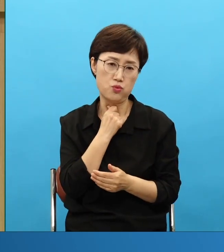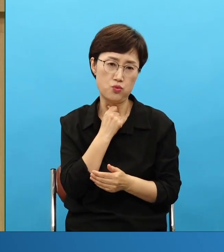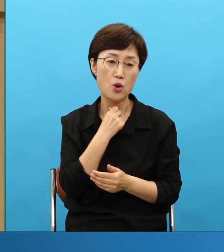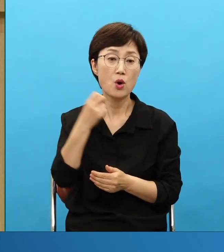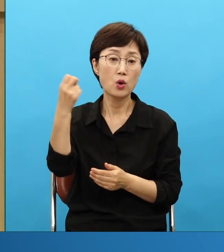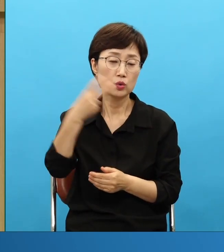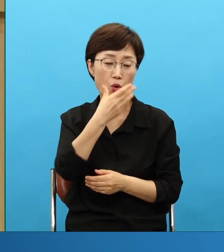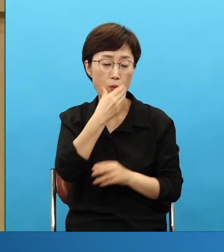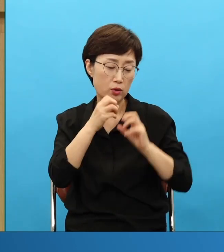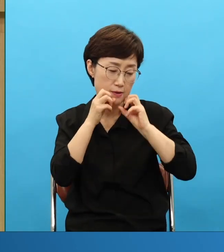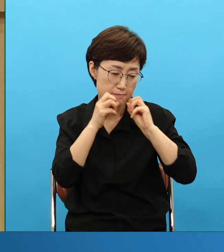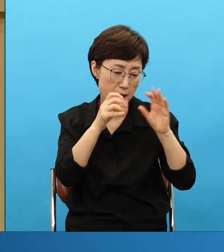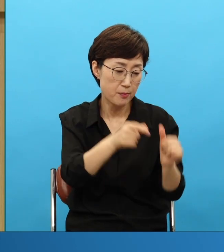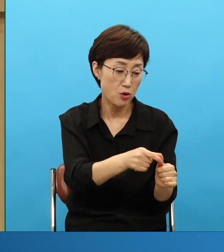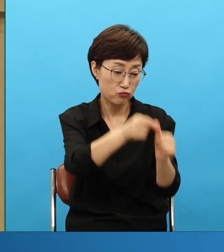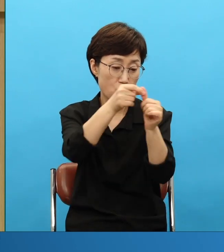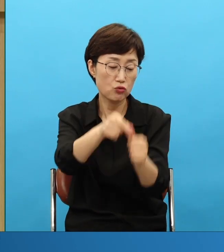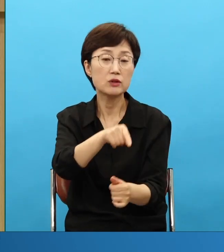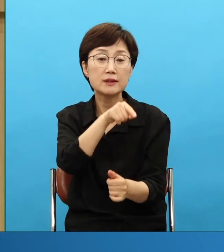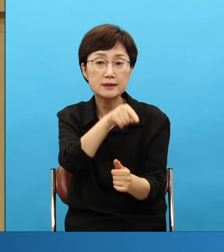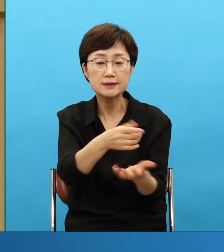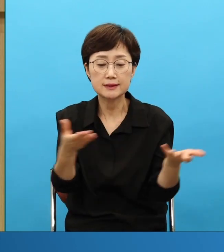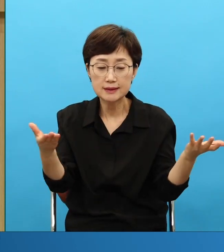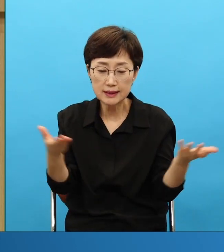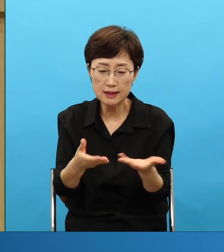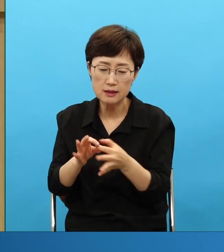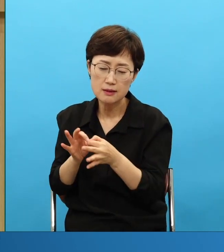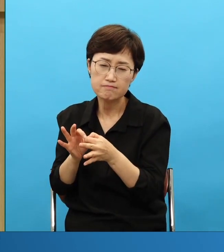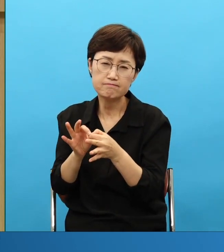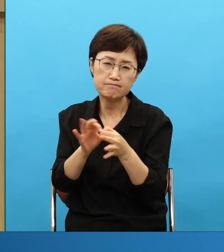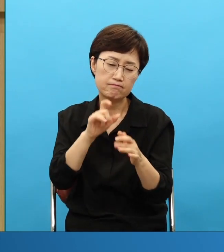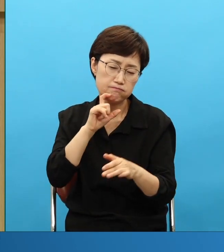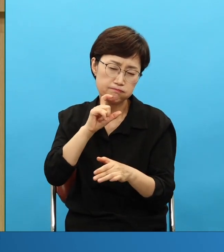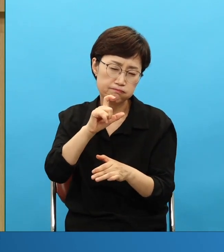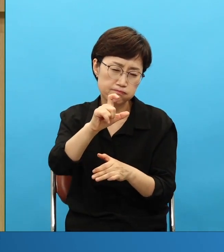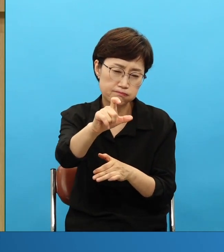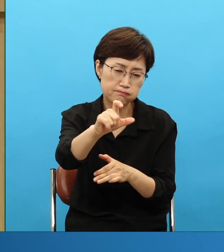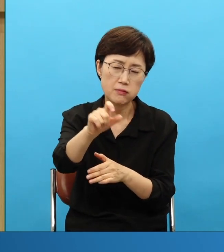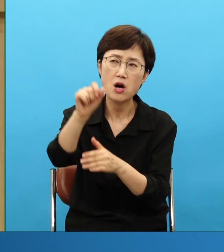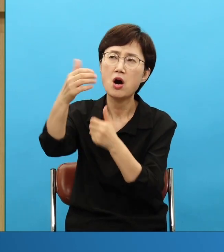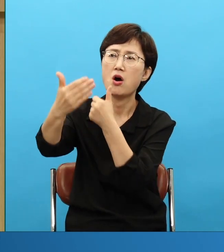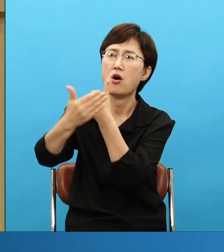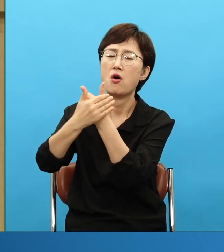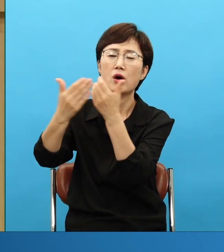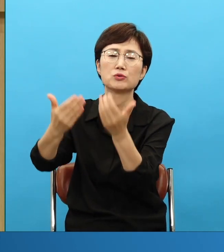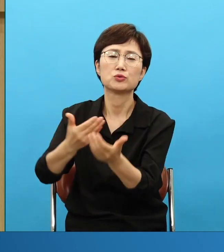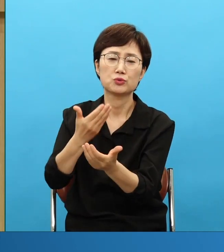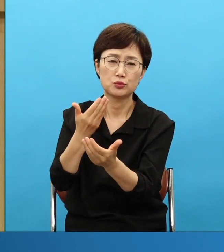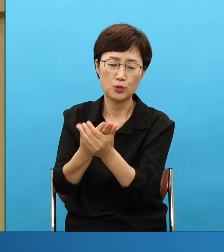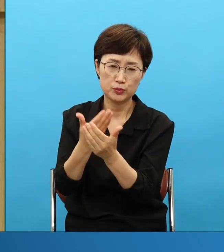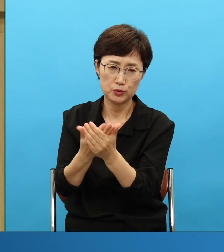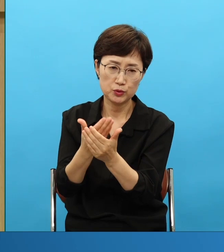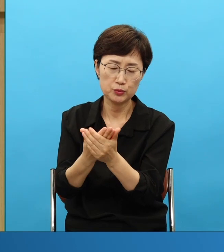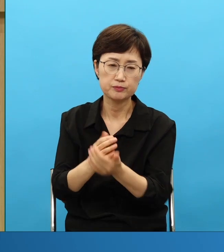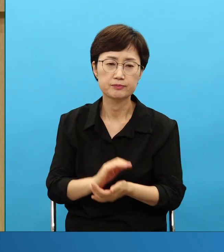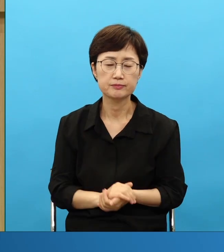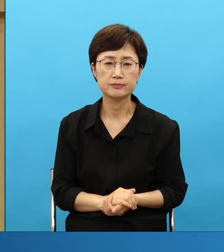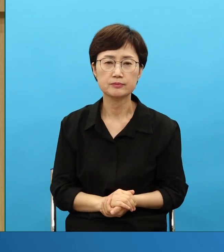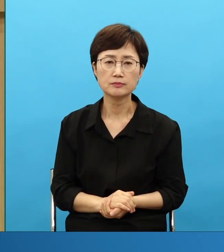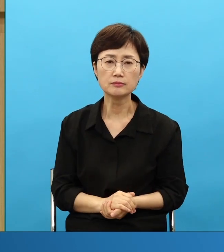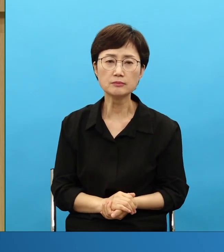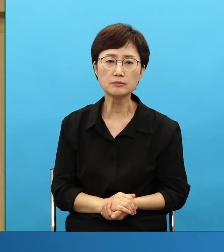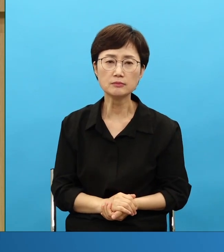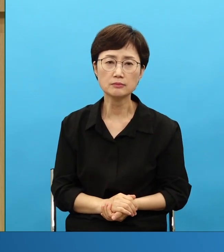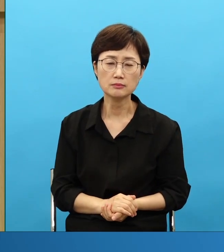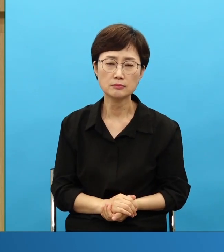통해 영원한 작품을 남기게 하소서. May all ministers enjoy the 24 in only Christ, who possesses all the